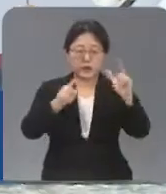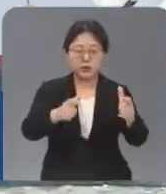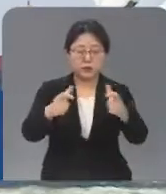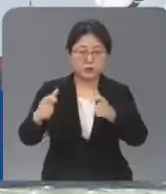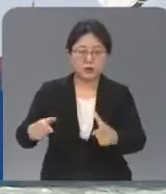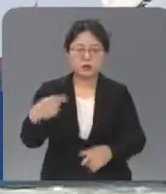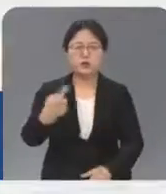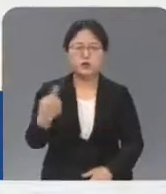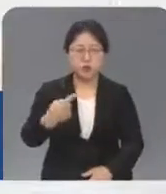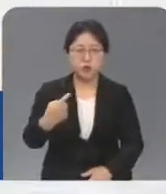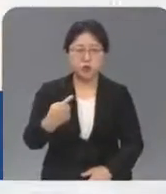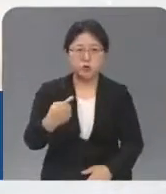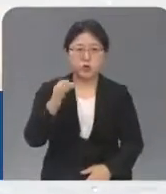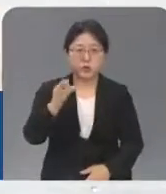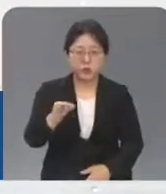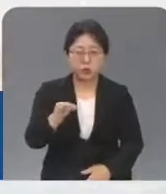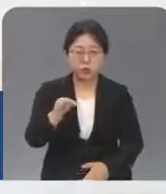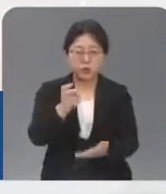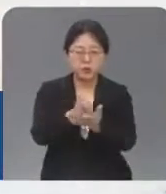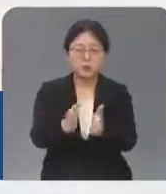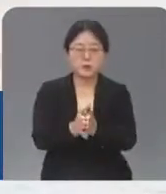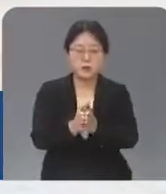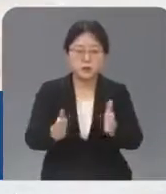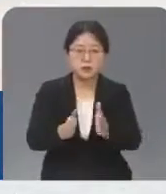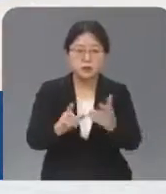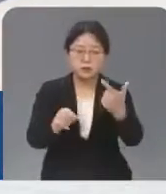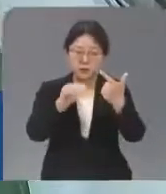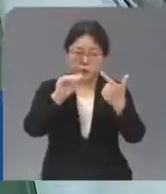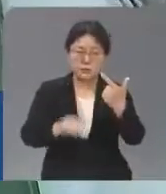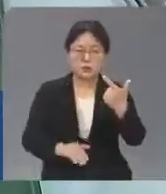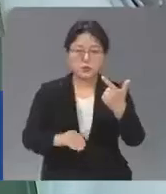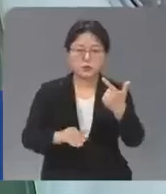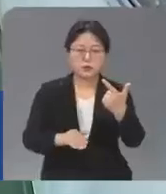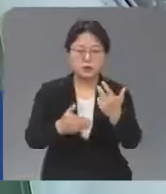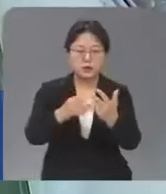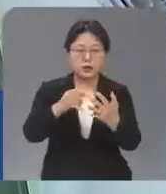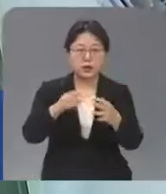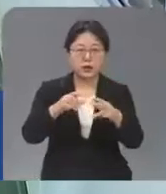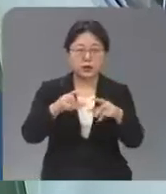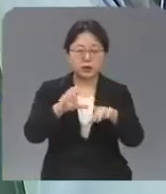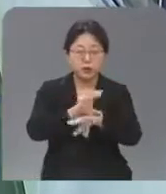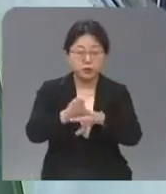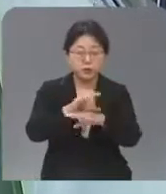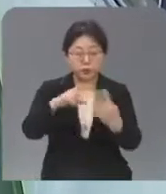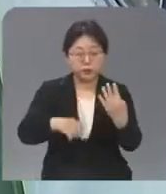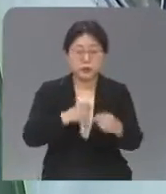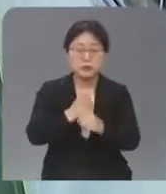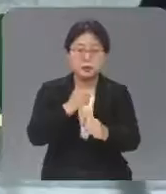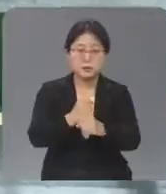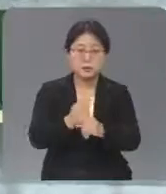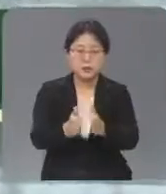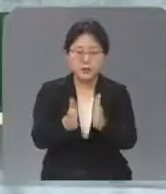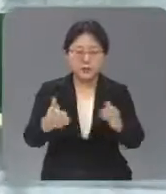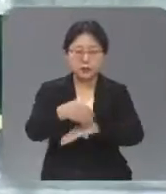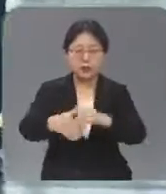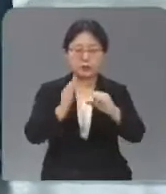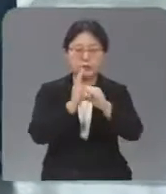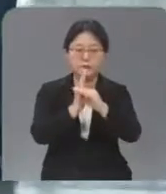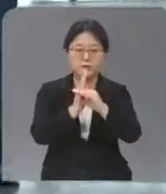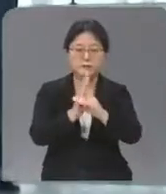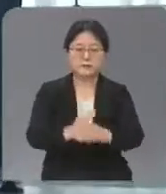전라남도가 섬 주민이 1,000원만 내고 여객선을 타는 요금제를 시행하기로 했습니다. 전남도는 섬 주민 이용이